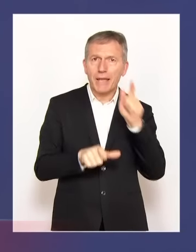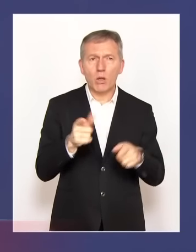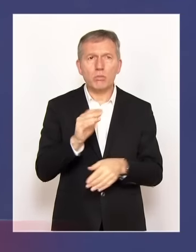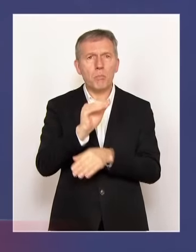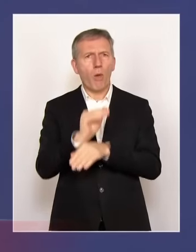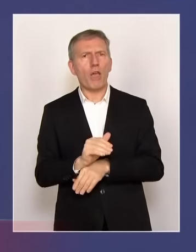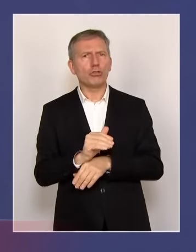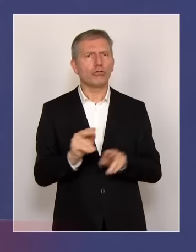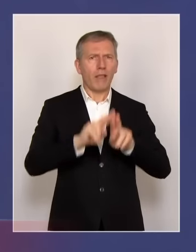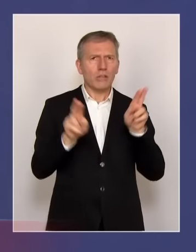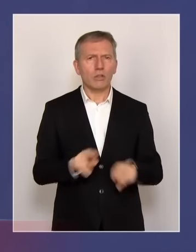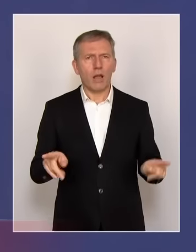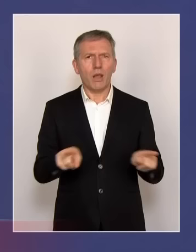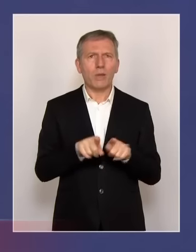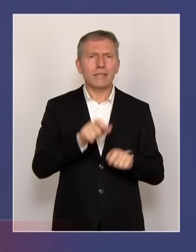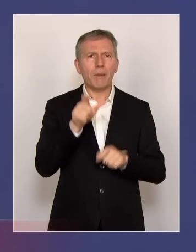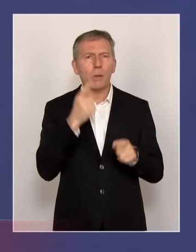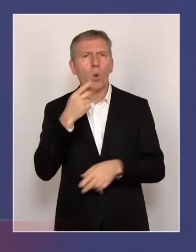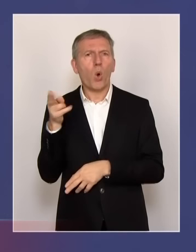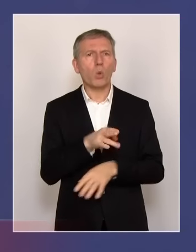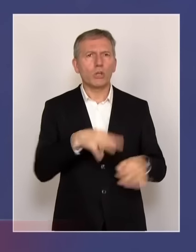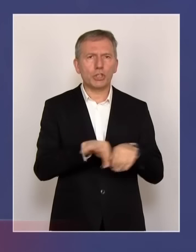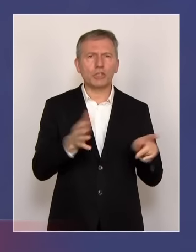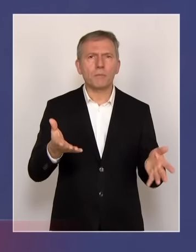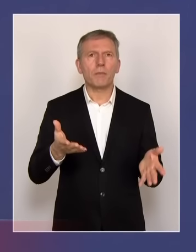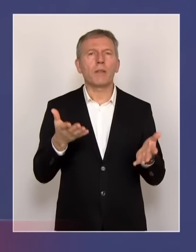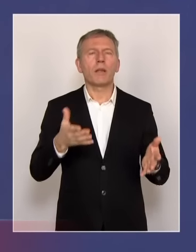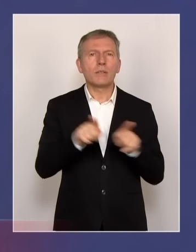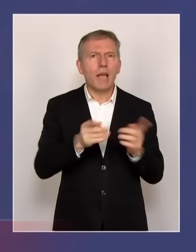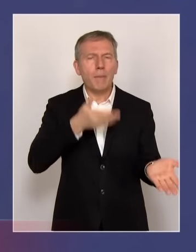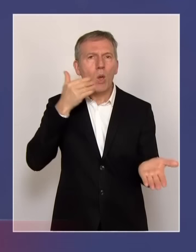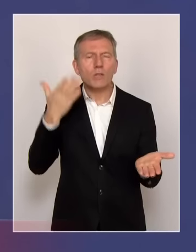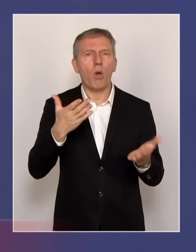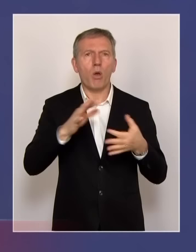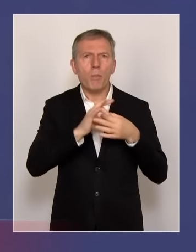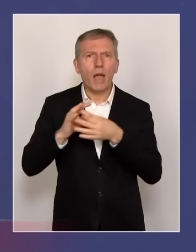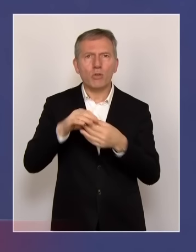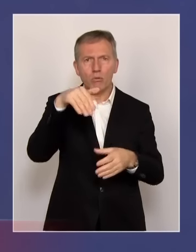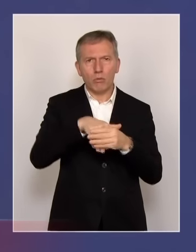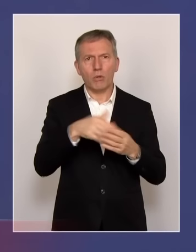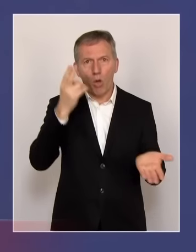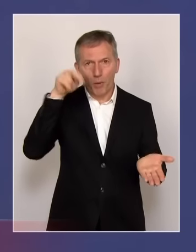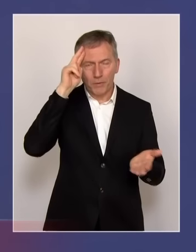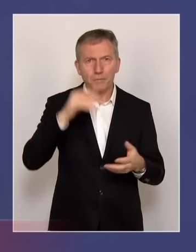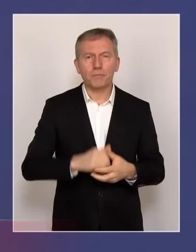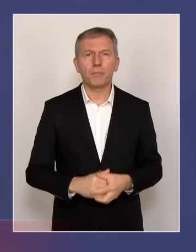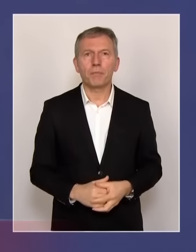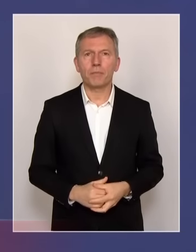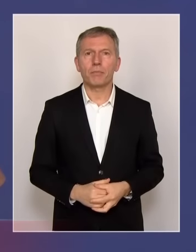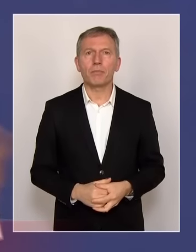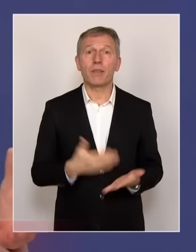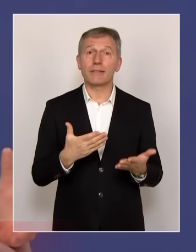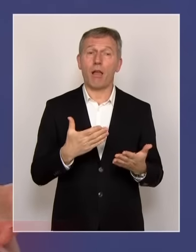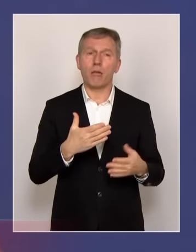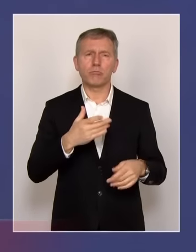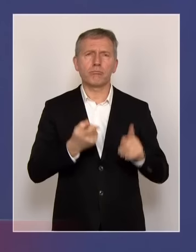internationale et ceux qui devront retourner dans leur pays d'origine et améliorer les coopérations au sein de notre Europe. C'est